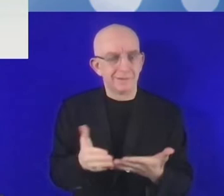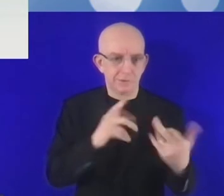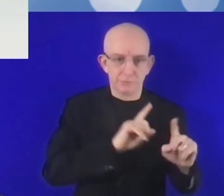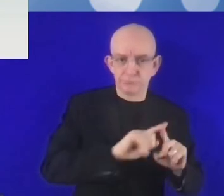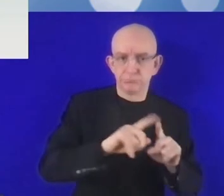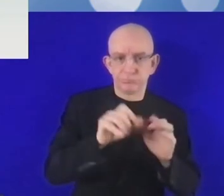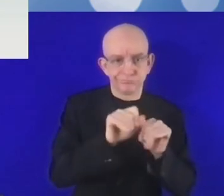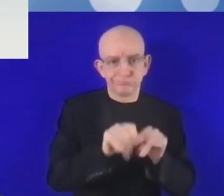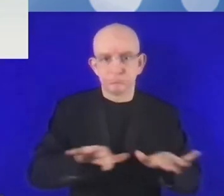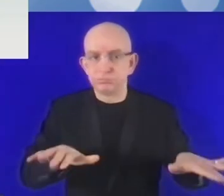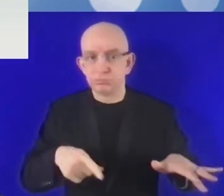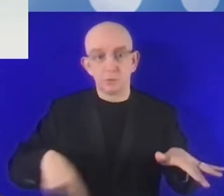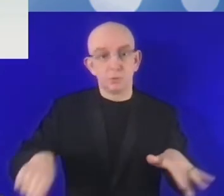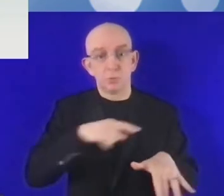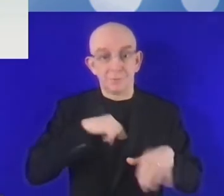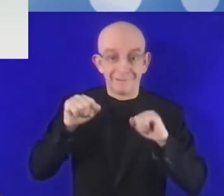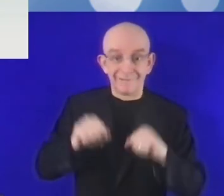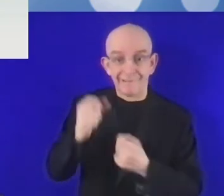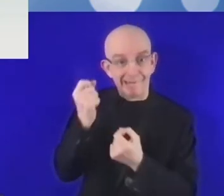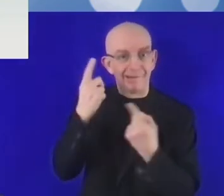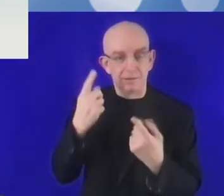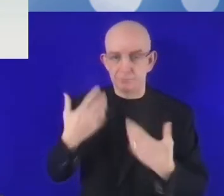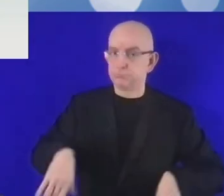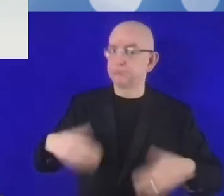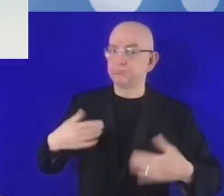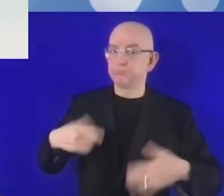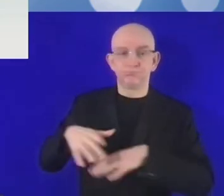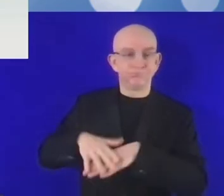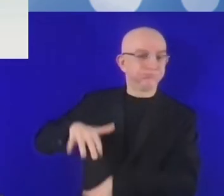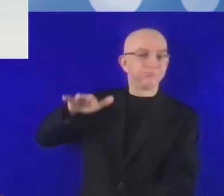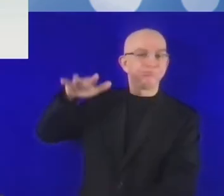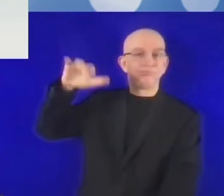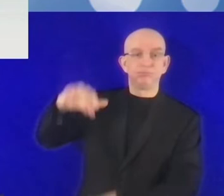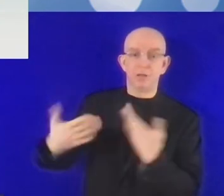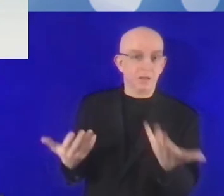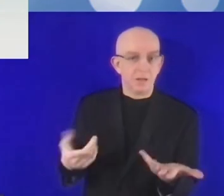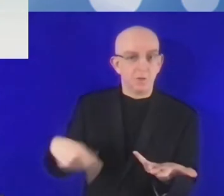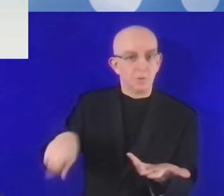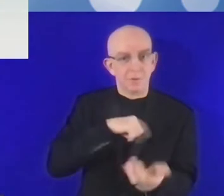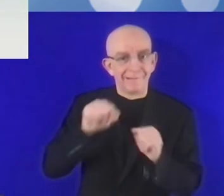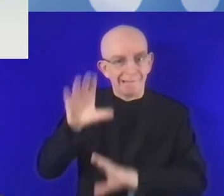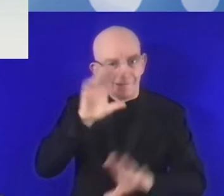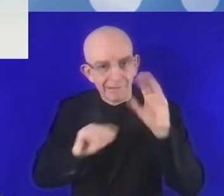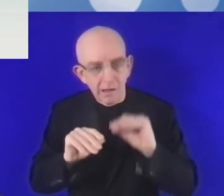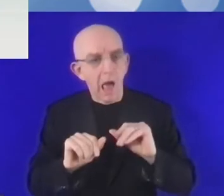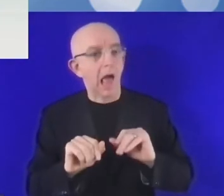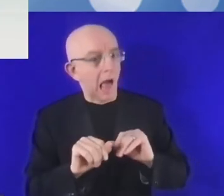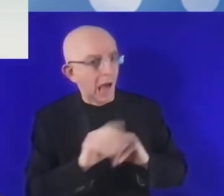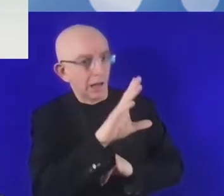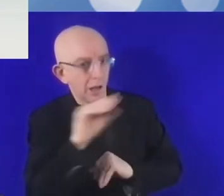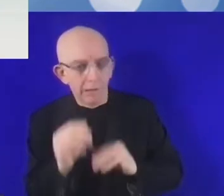des représentants de divers secteurs, dont les compétences, dont les savoirs sont divers, ce qui permet un